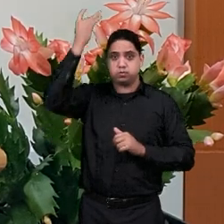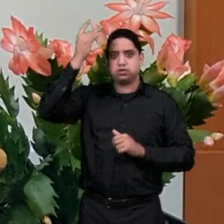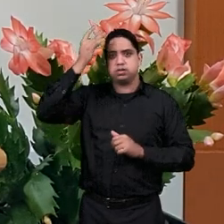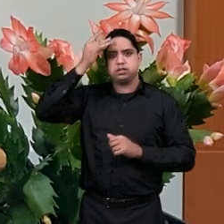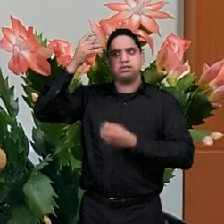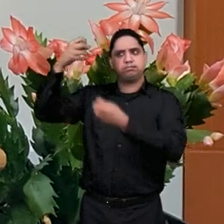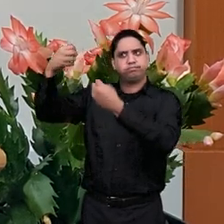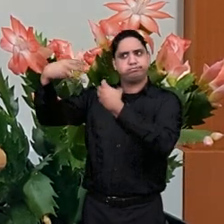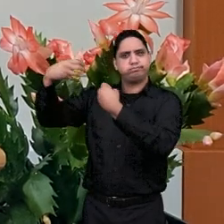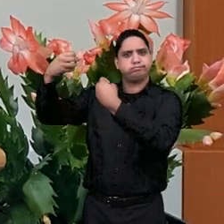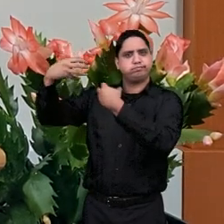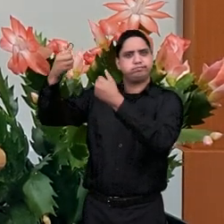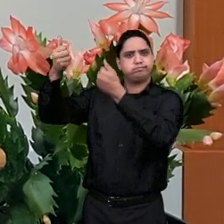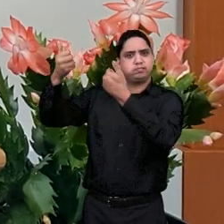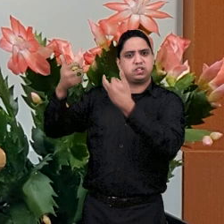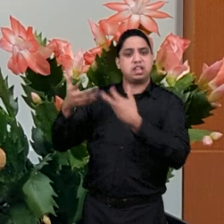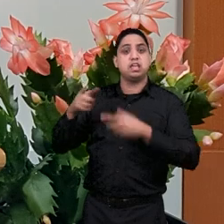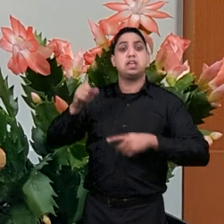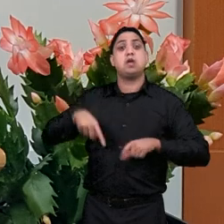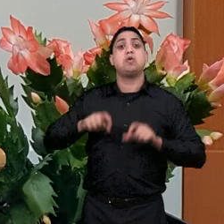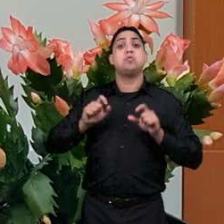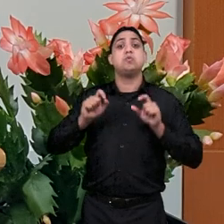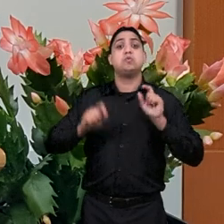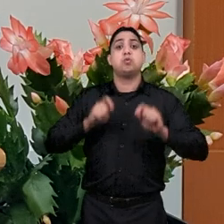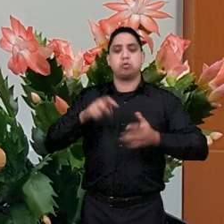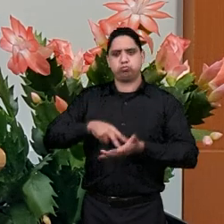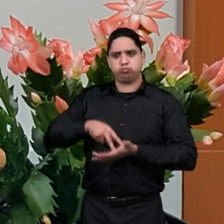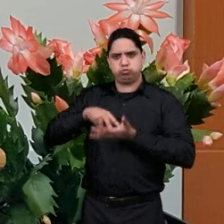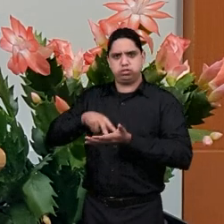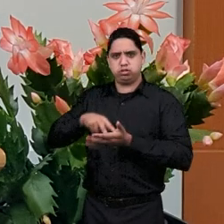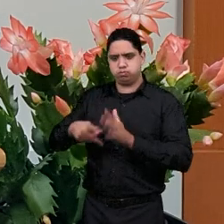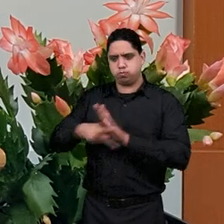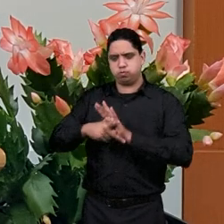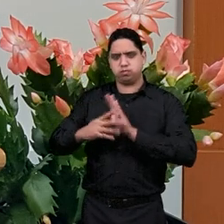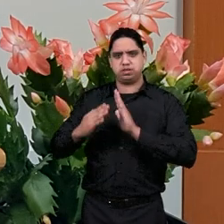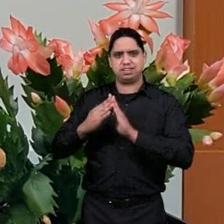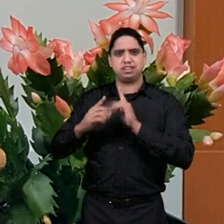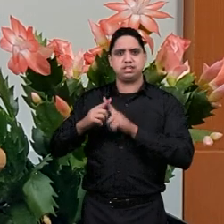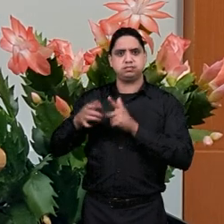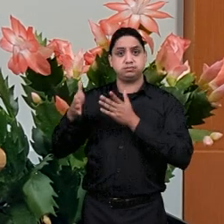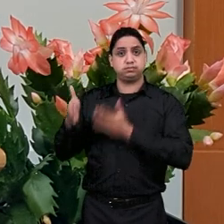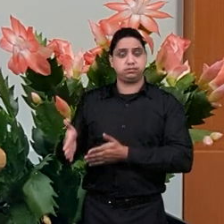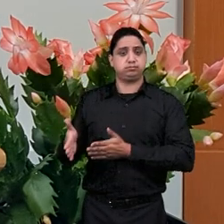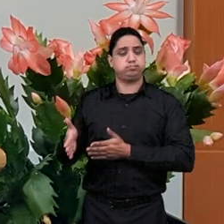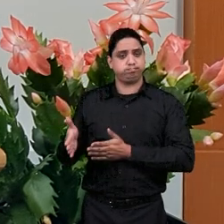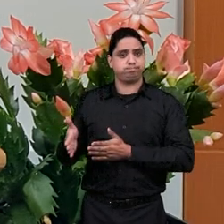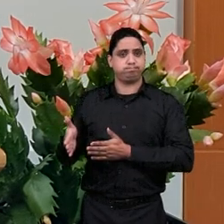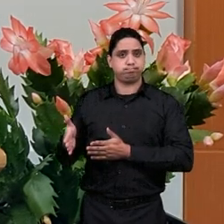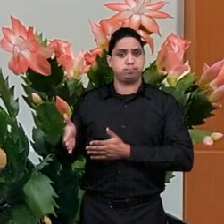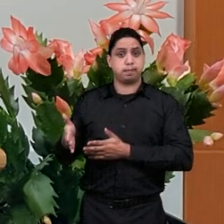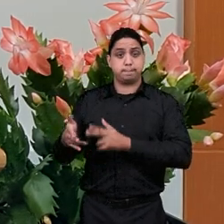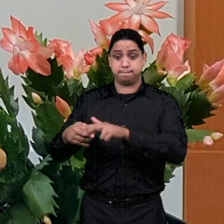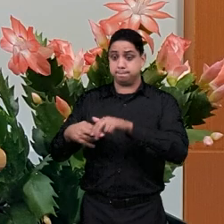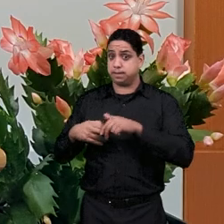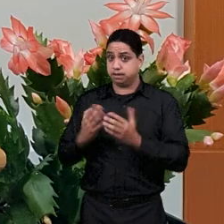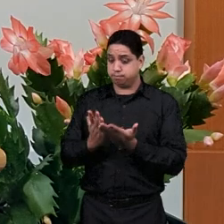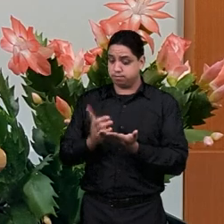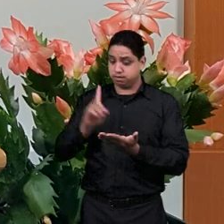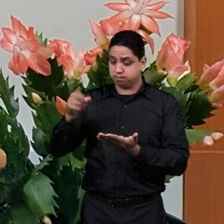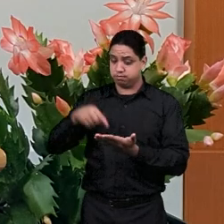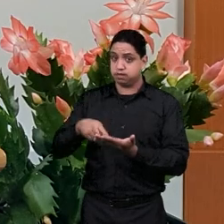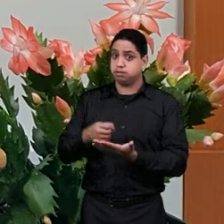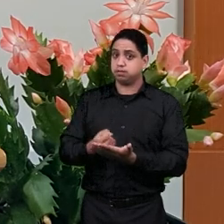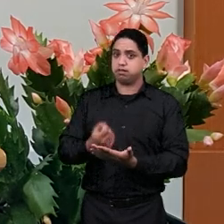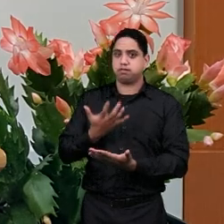moment, c'est le maintien de l'Église de Christ à travers la parole révélée.